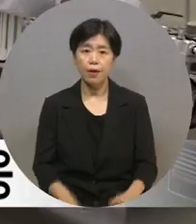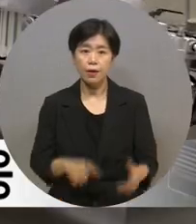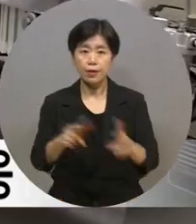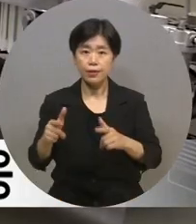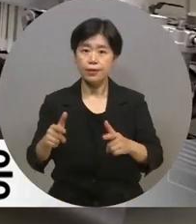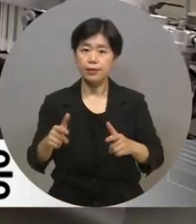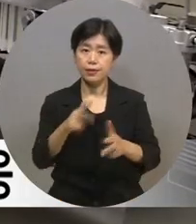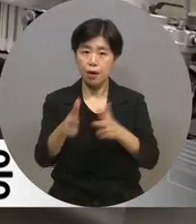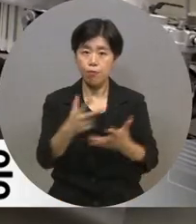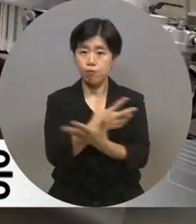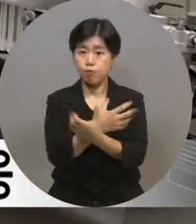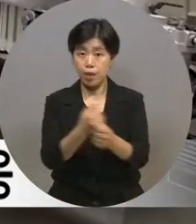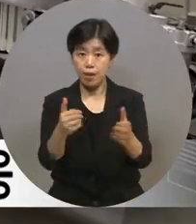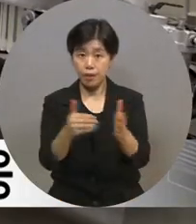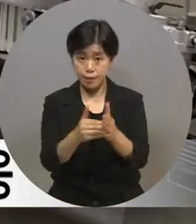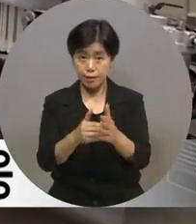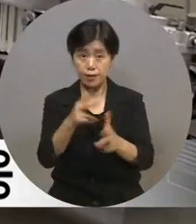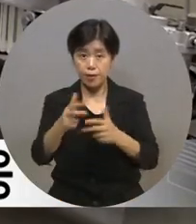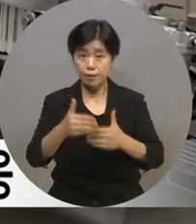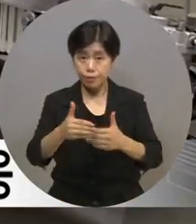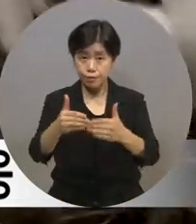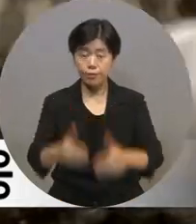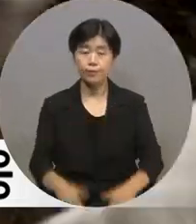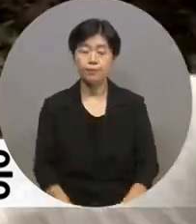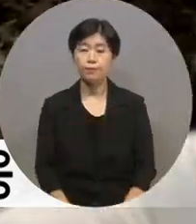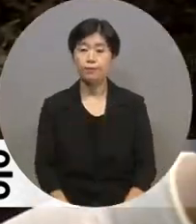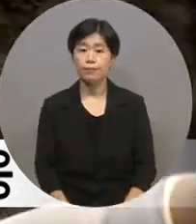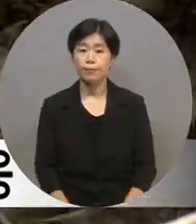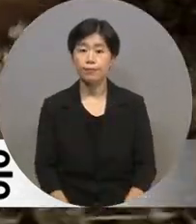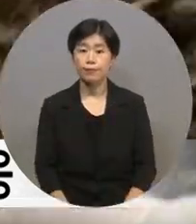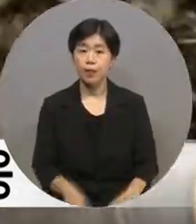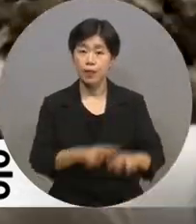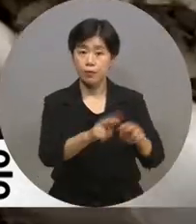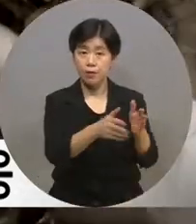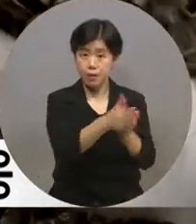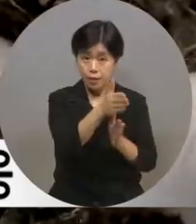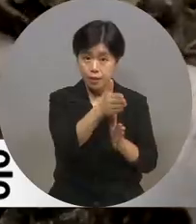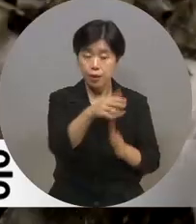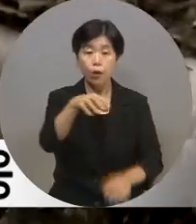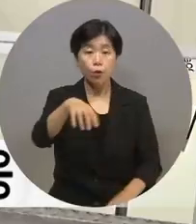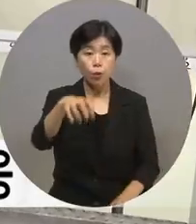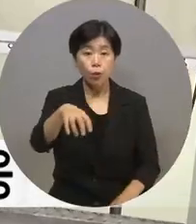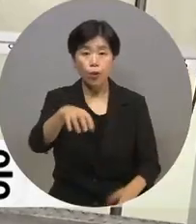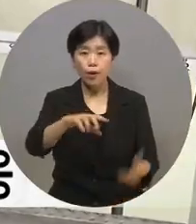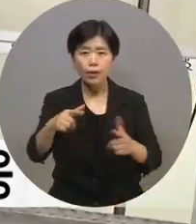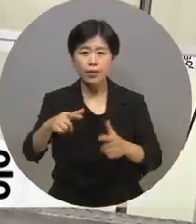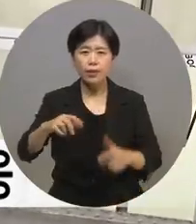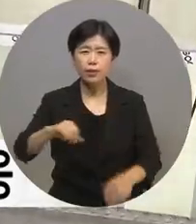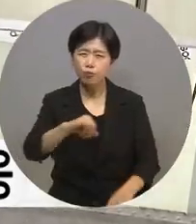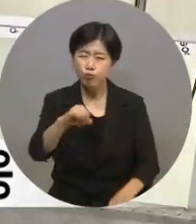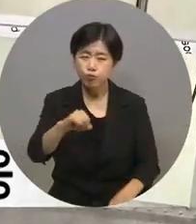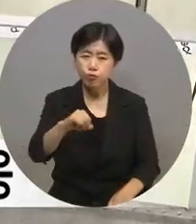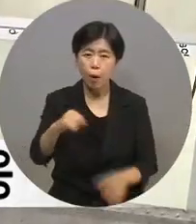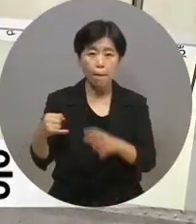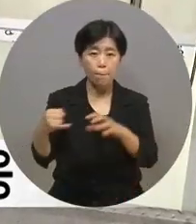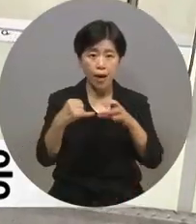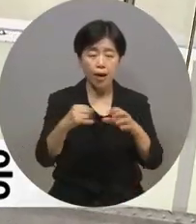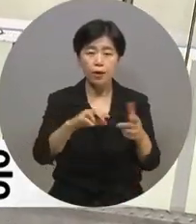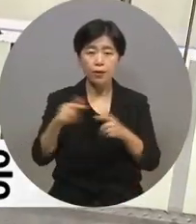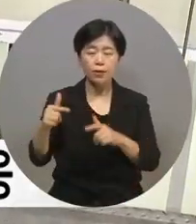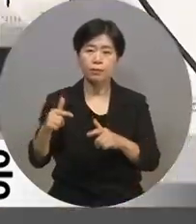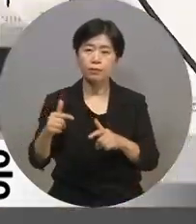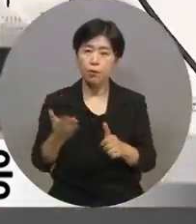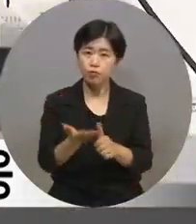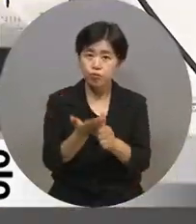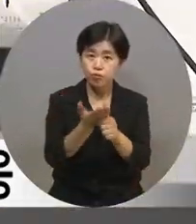체결하고 본격적인 사업 운영에 돌입했습니다. 남원시는 지역 자원생물의 활용을 통해 바이오 산업의 원료 공급 체계를